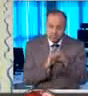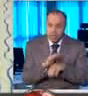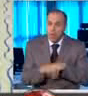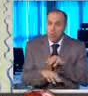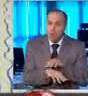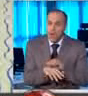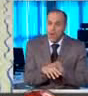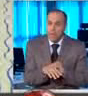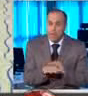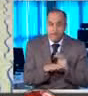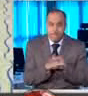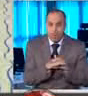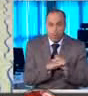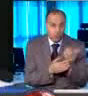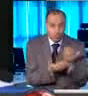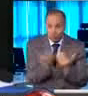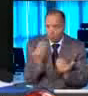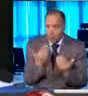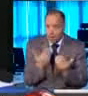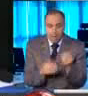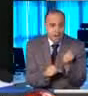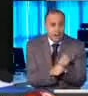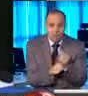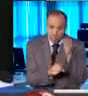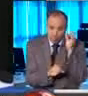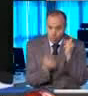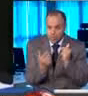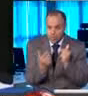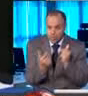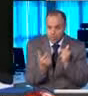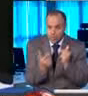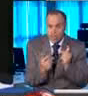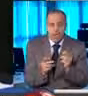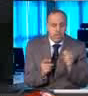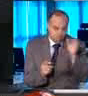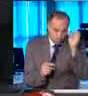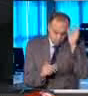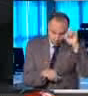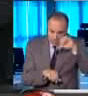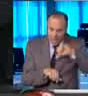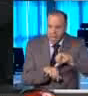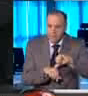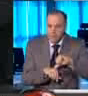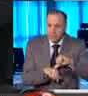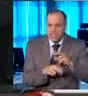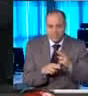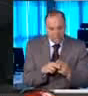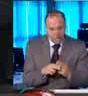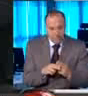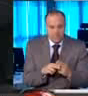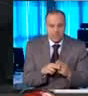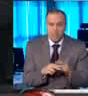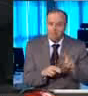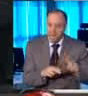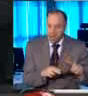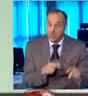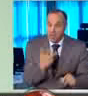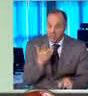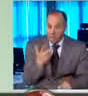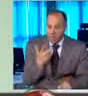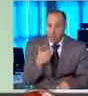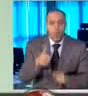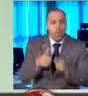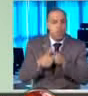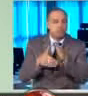فيما يتعلق بجاذبيتها للاستثمار خلص إلى أن تونس العاصمة تليها صفاقس في ولاية بن عروس